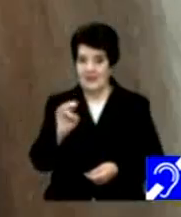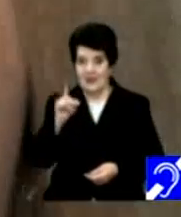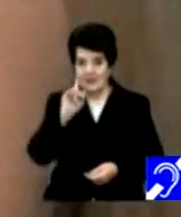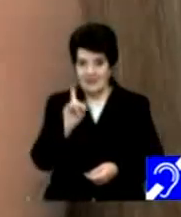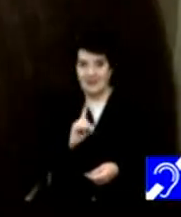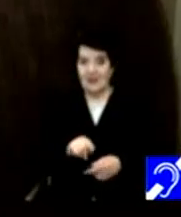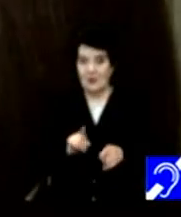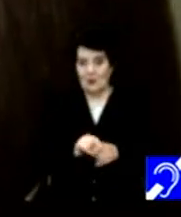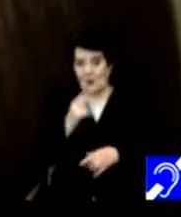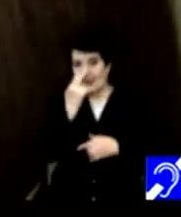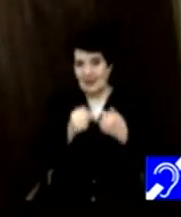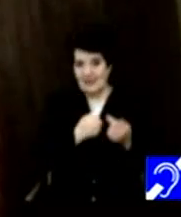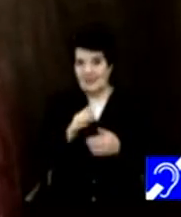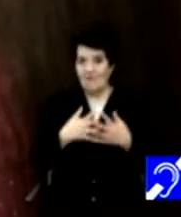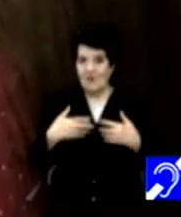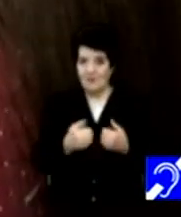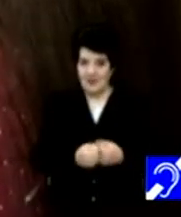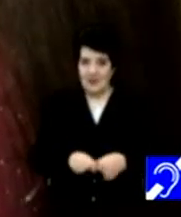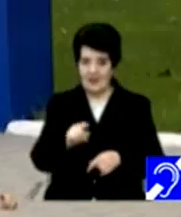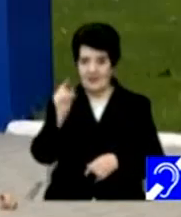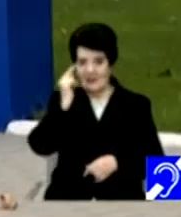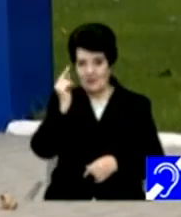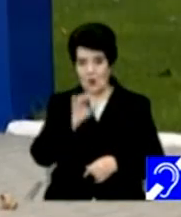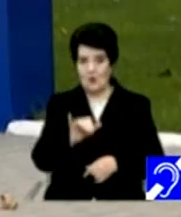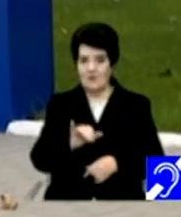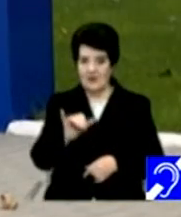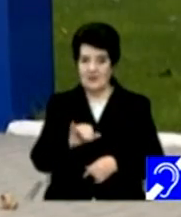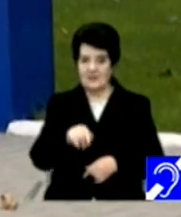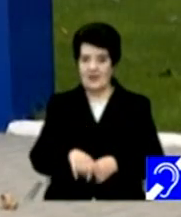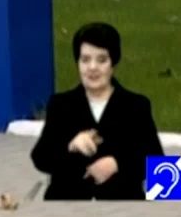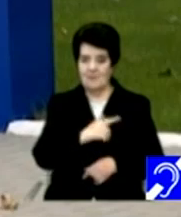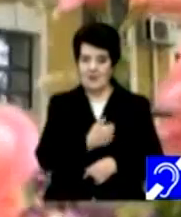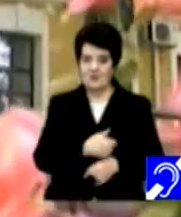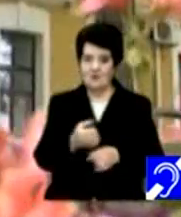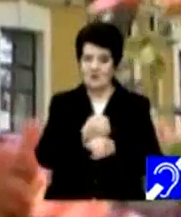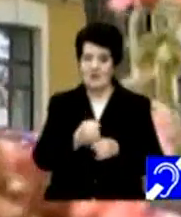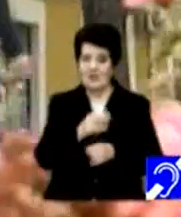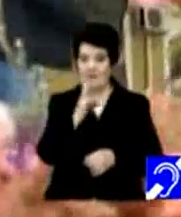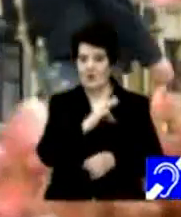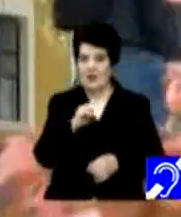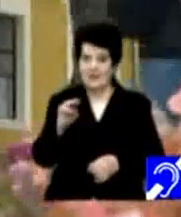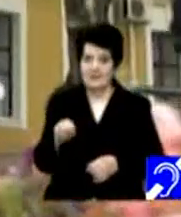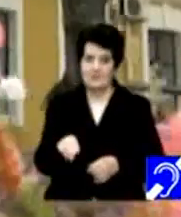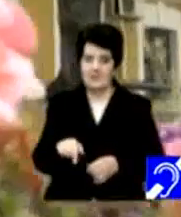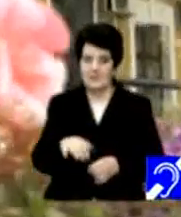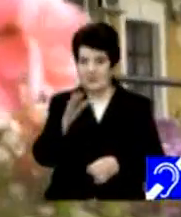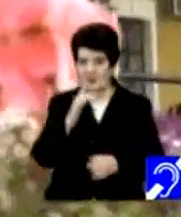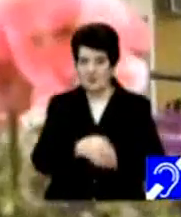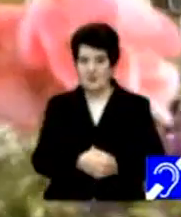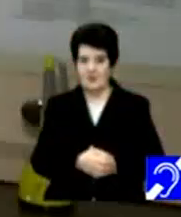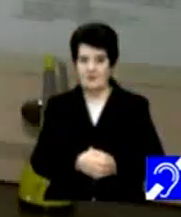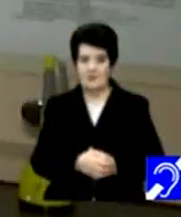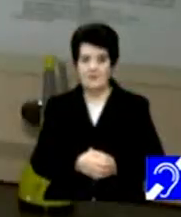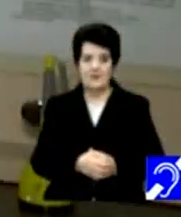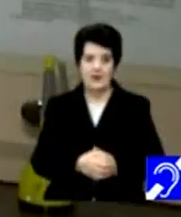și continuă tradiția familiei sale de a studia la Universitatea de Medicină și Farmacie Nicolae Testemițeanu din Chișinău. My